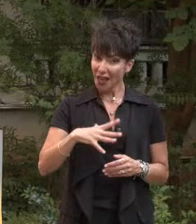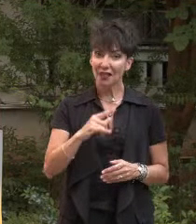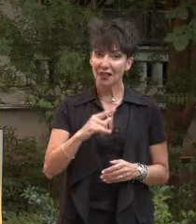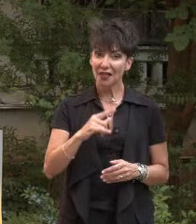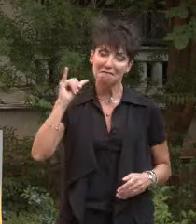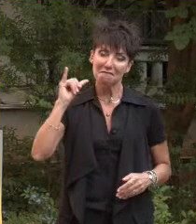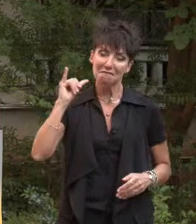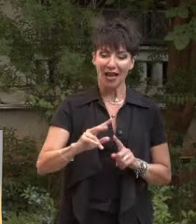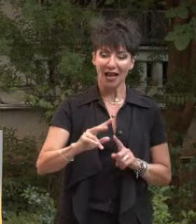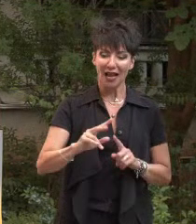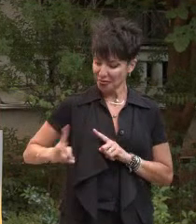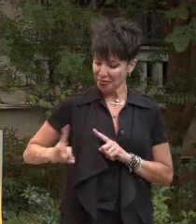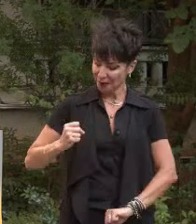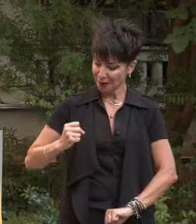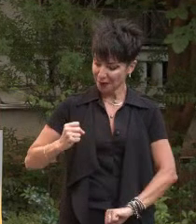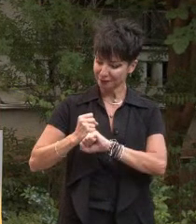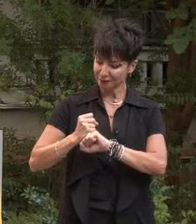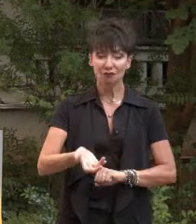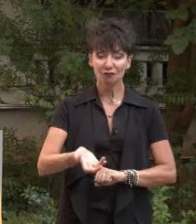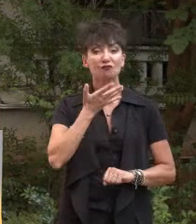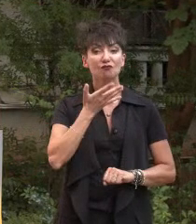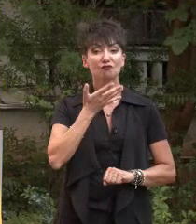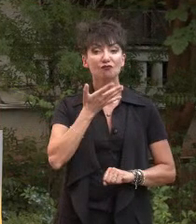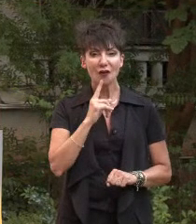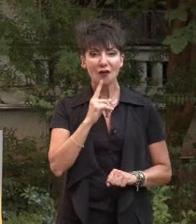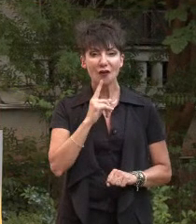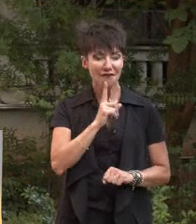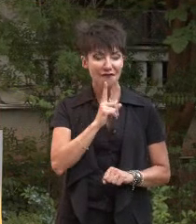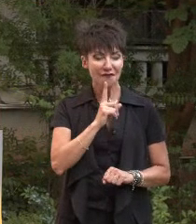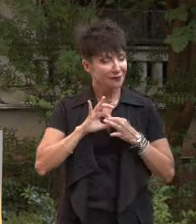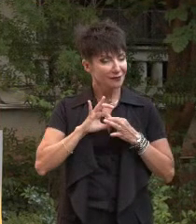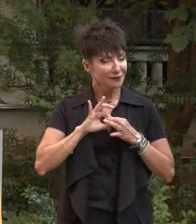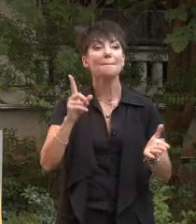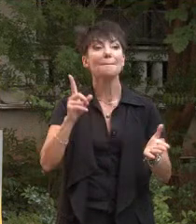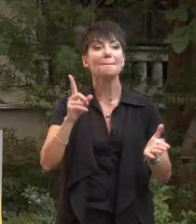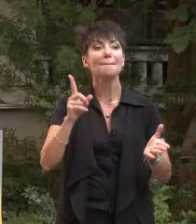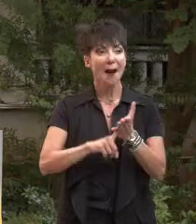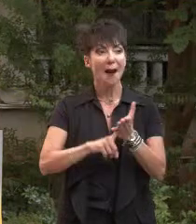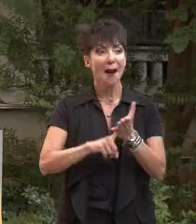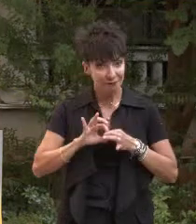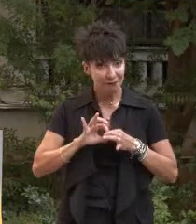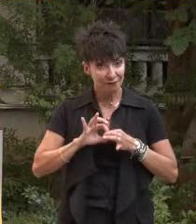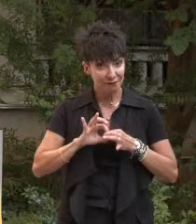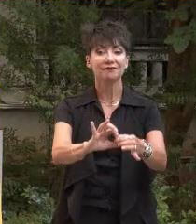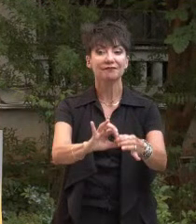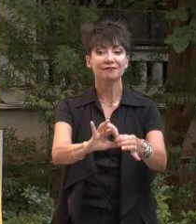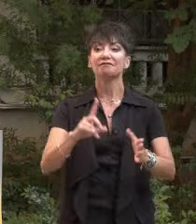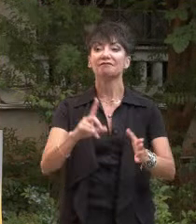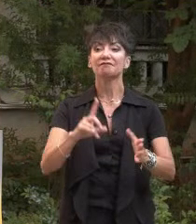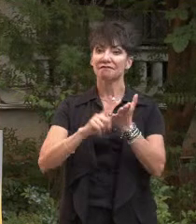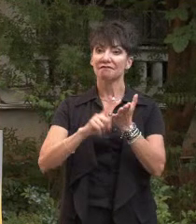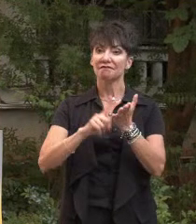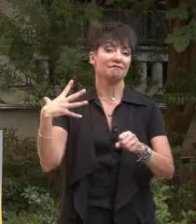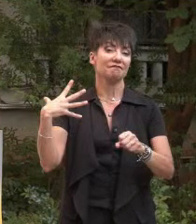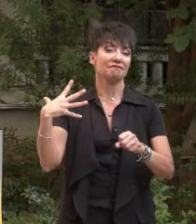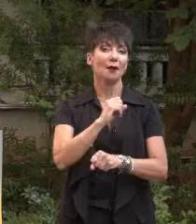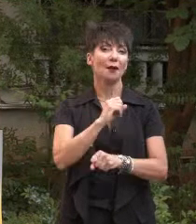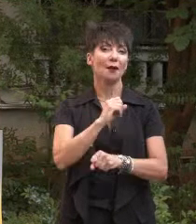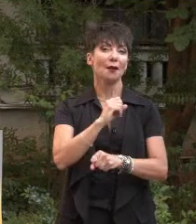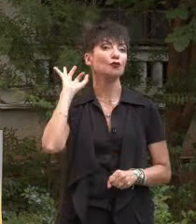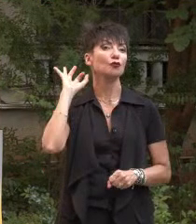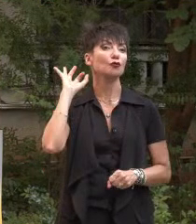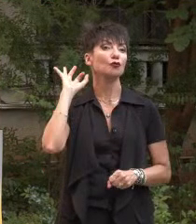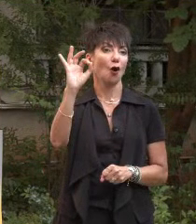δίπλα μας, γιατί η πορεία αυτή θα συνεχιστεί. Πρέπει να συνεχιστεί και πρέπει να επιτύχει ο στόχος